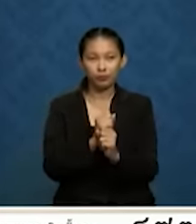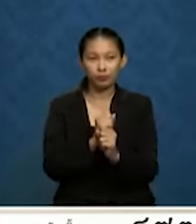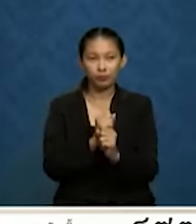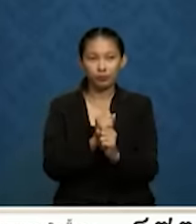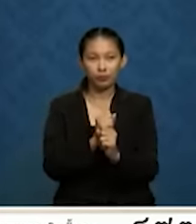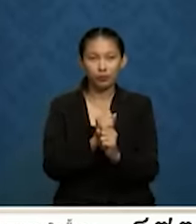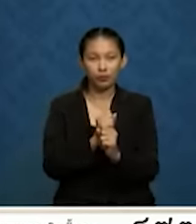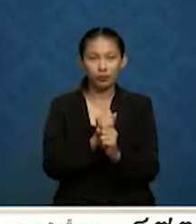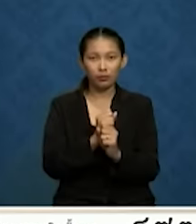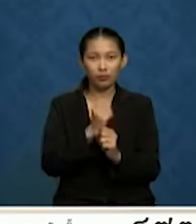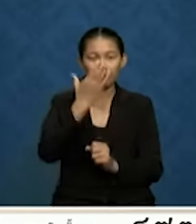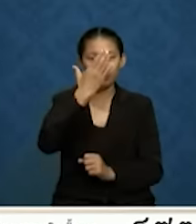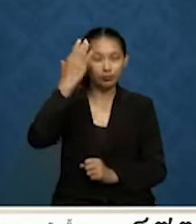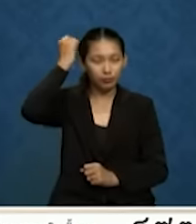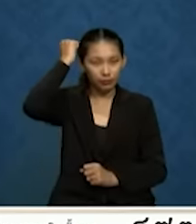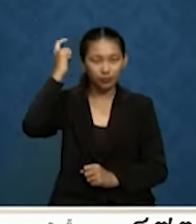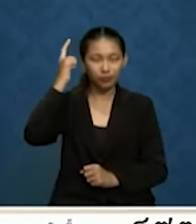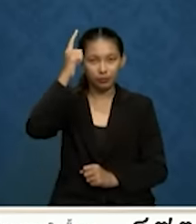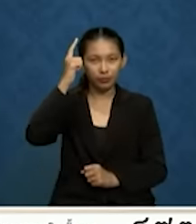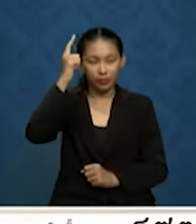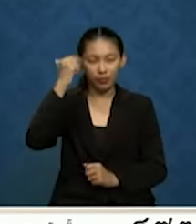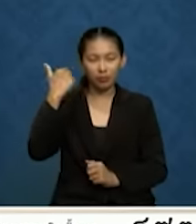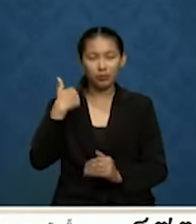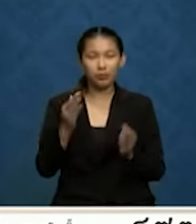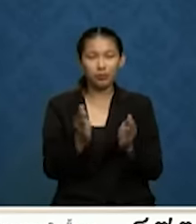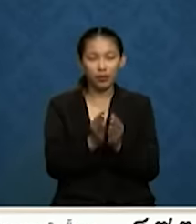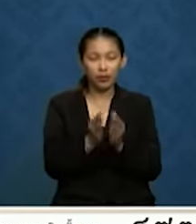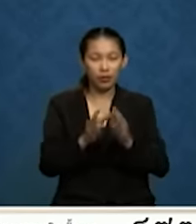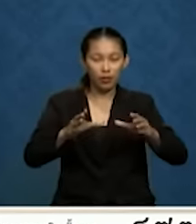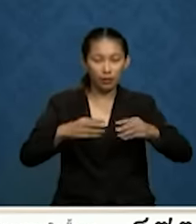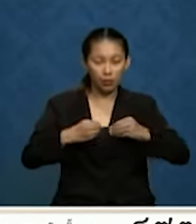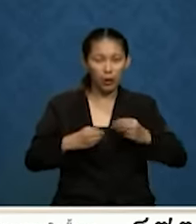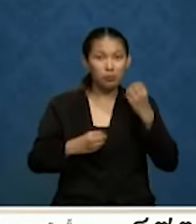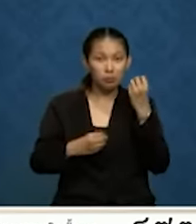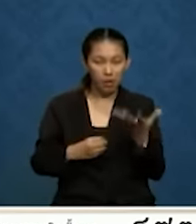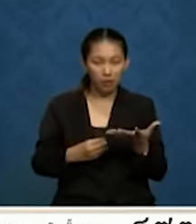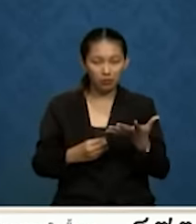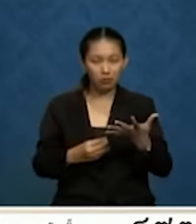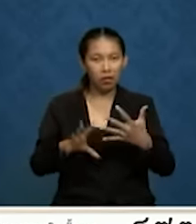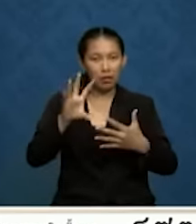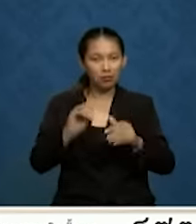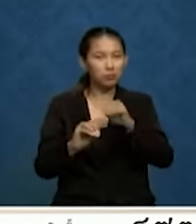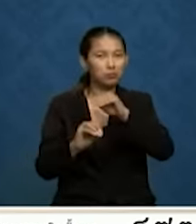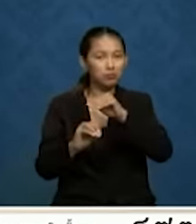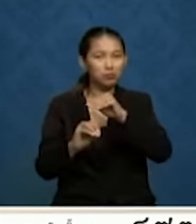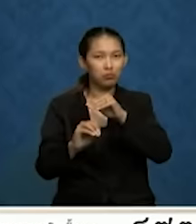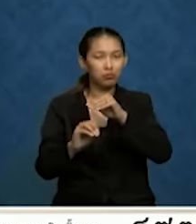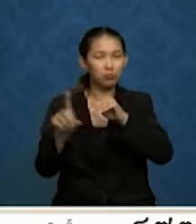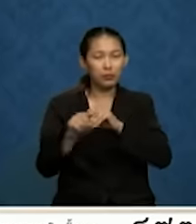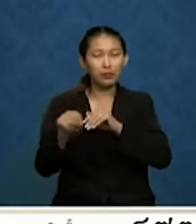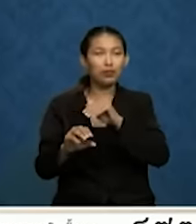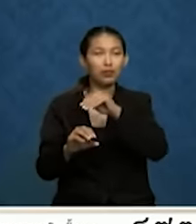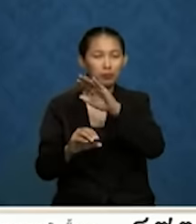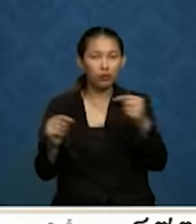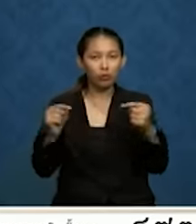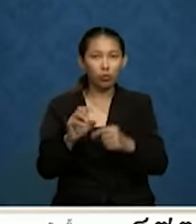าวแพทองธารชินวัตรได้รับคะแนนเห็นชอบมากกว่ากึ่งหนึ่งของจำนวนสมาชิกส